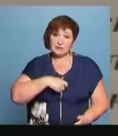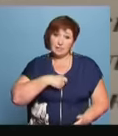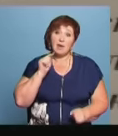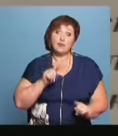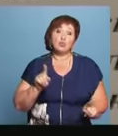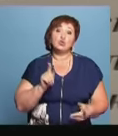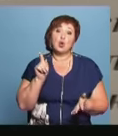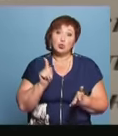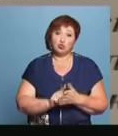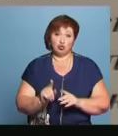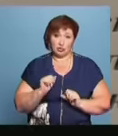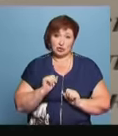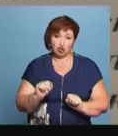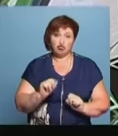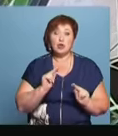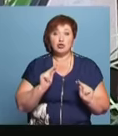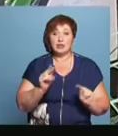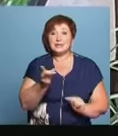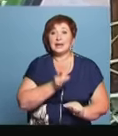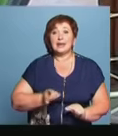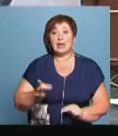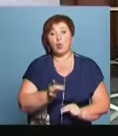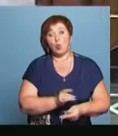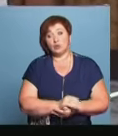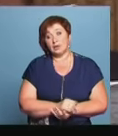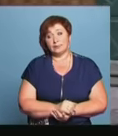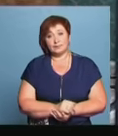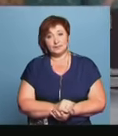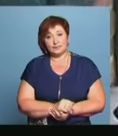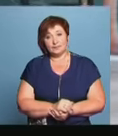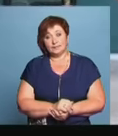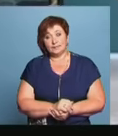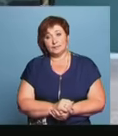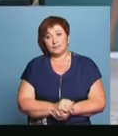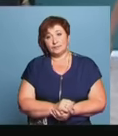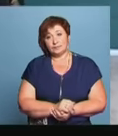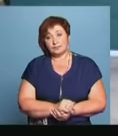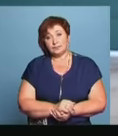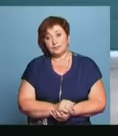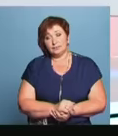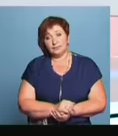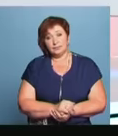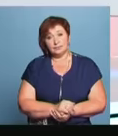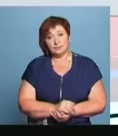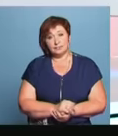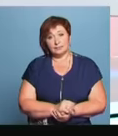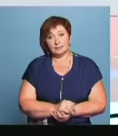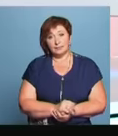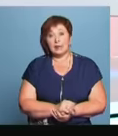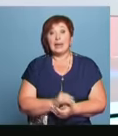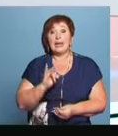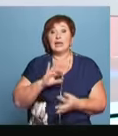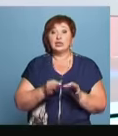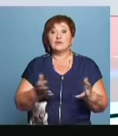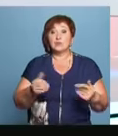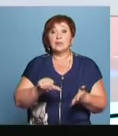что должен защитить честь региона. Елена Керн, Елена Галимулина, телеканал «Моя Удмуртия». Ижевск